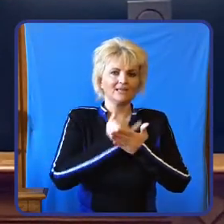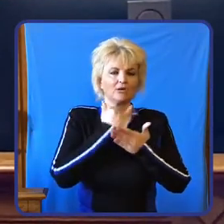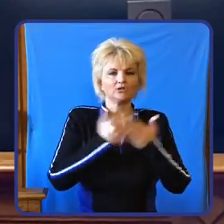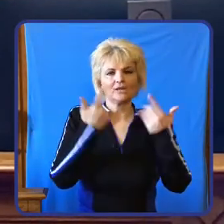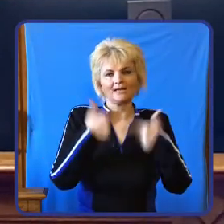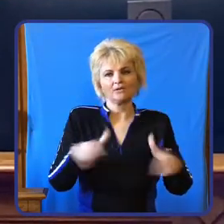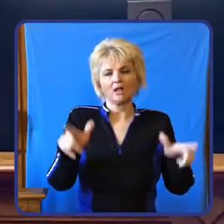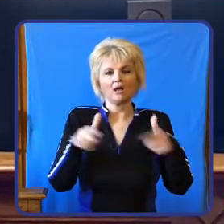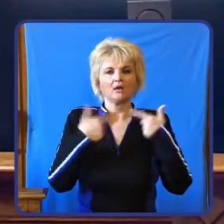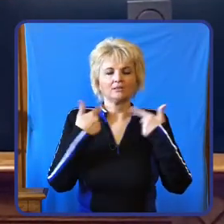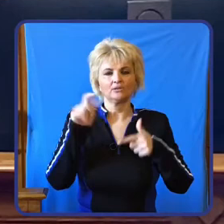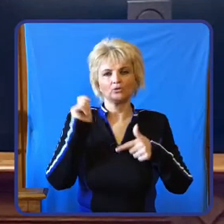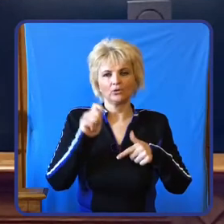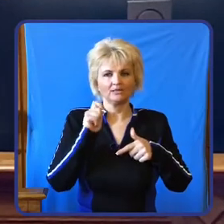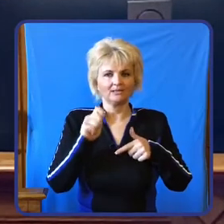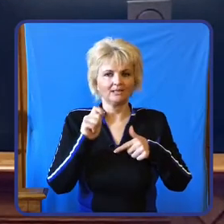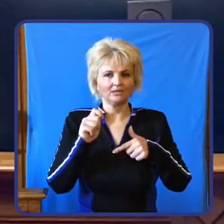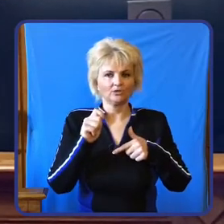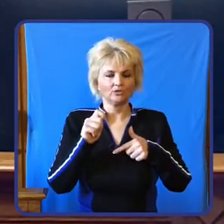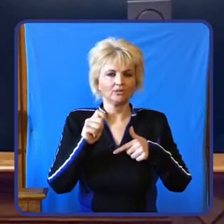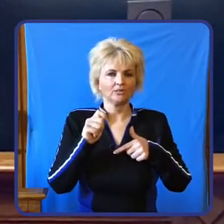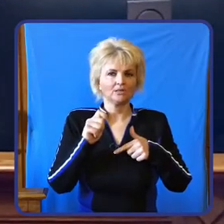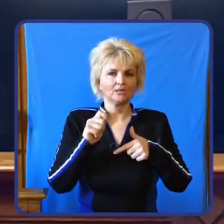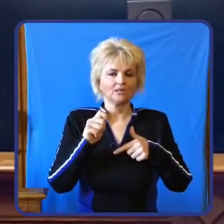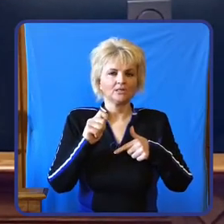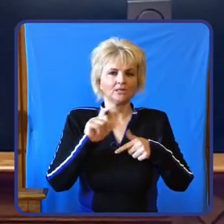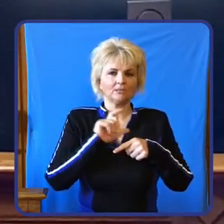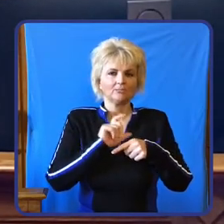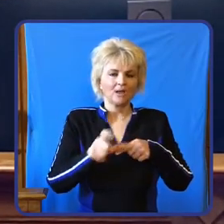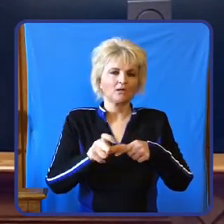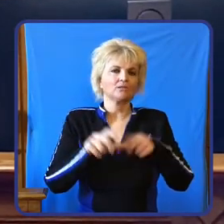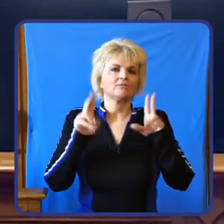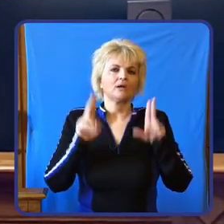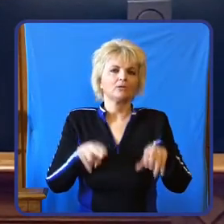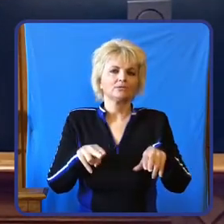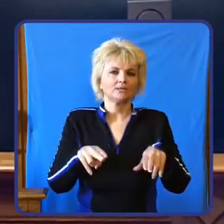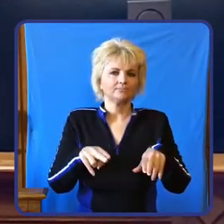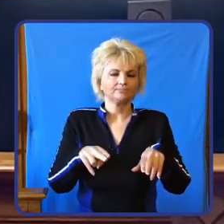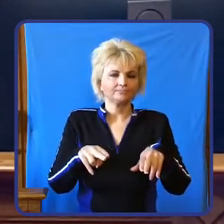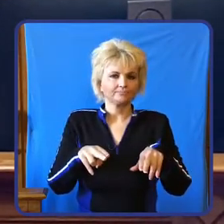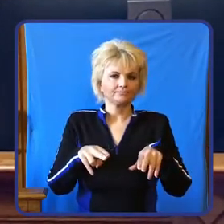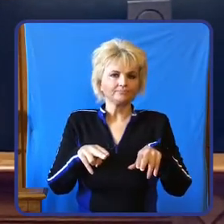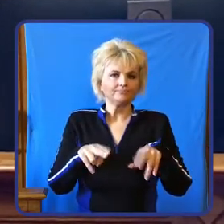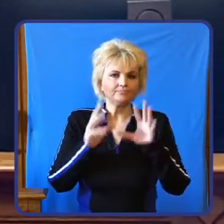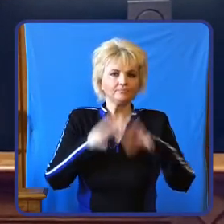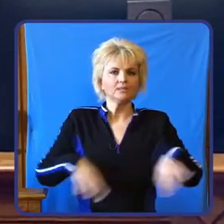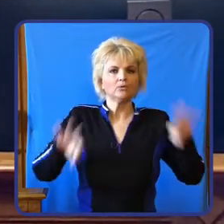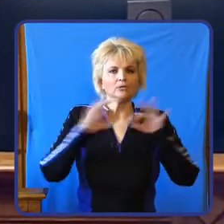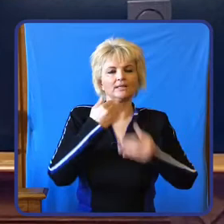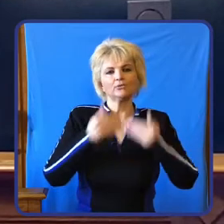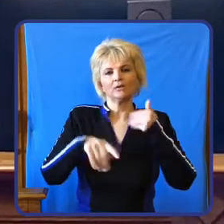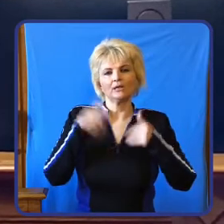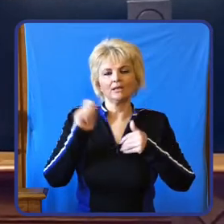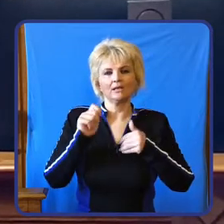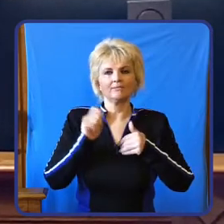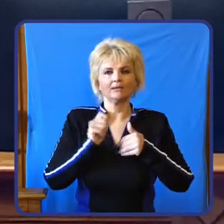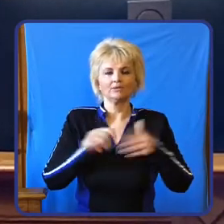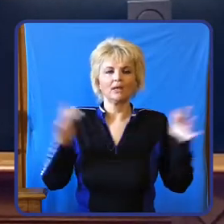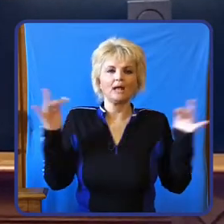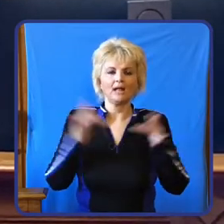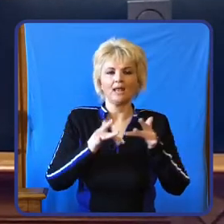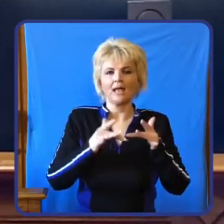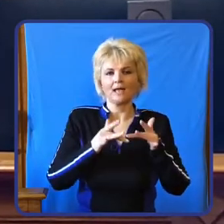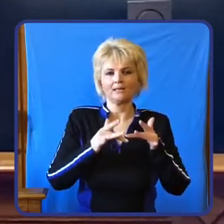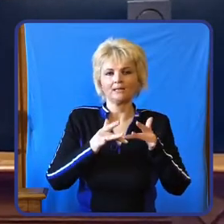igazságtalan döntéshozatal vagy döntés nem hozatal okából valószínűleg éppen a országgyűlési képviselőnk ellen propagandája